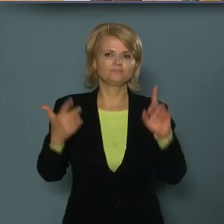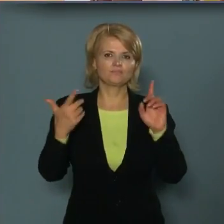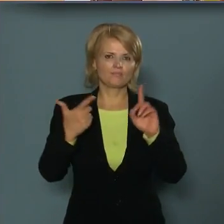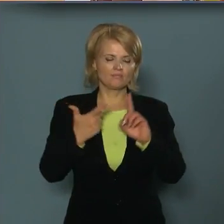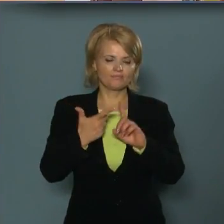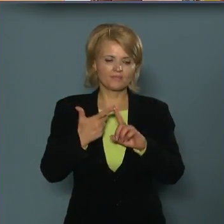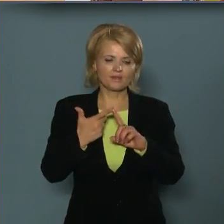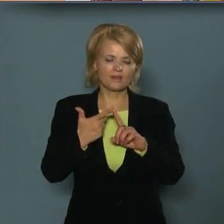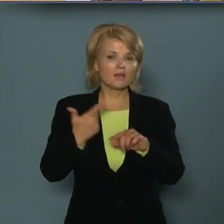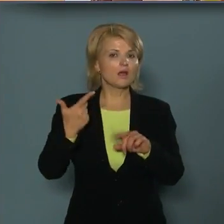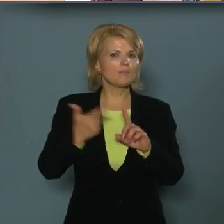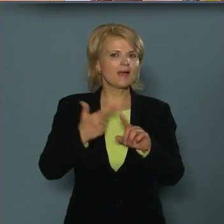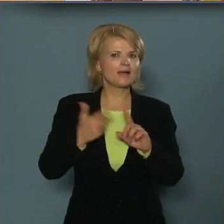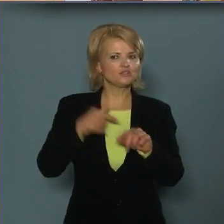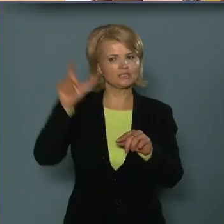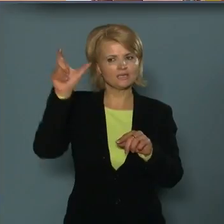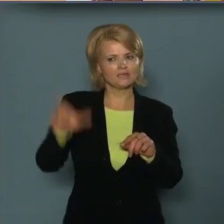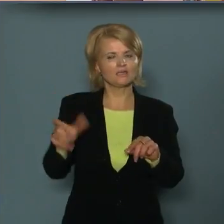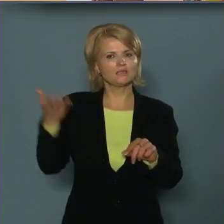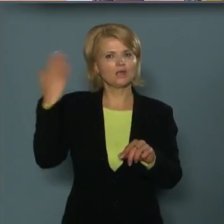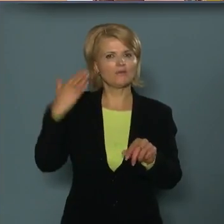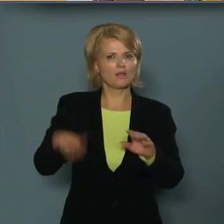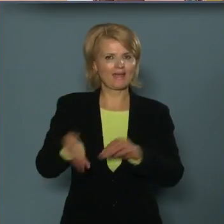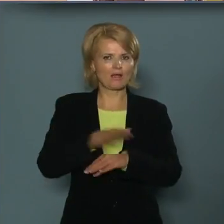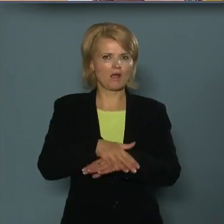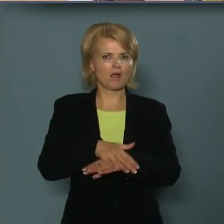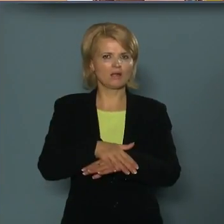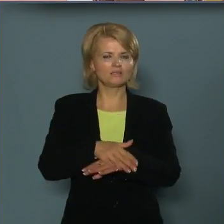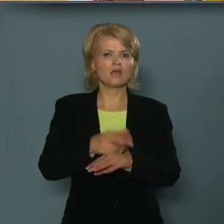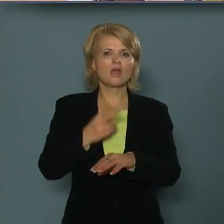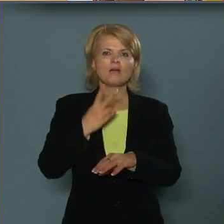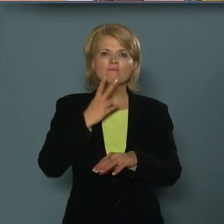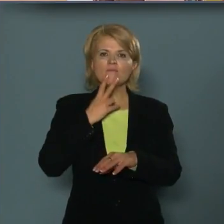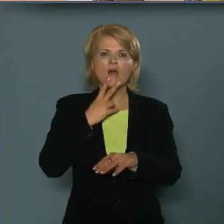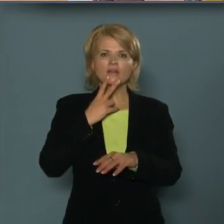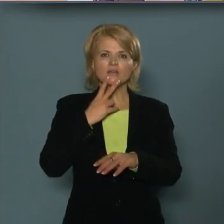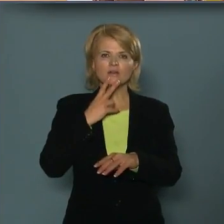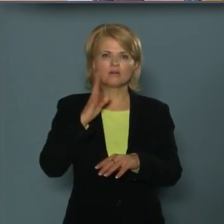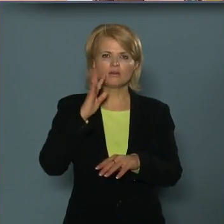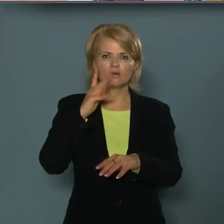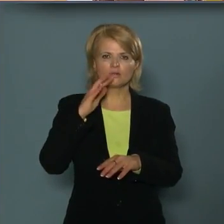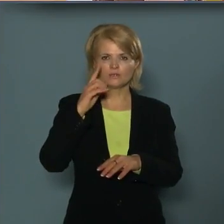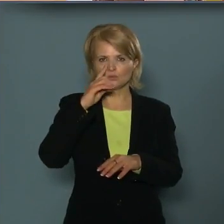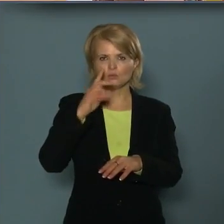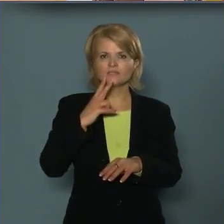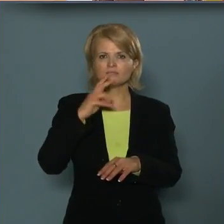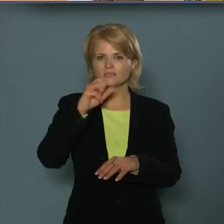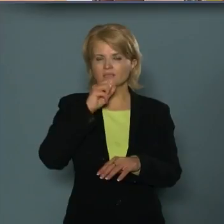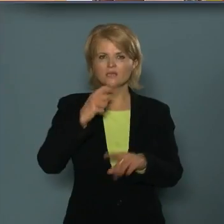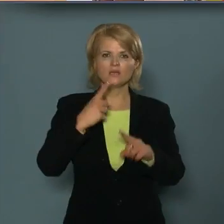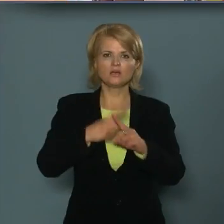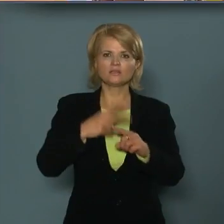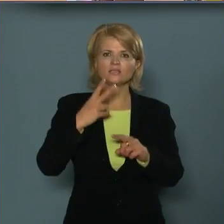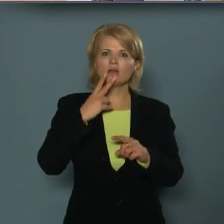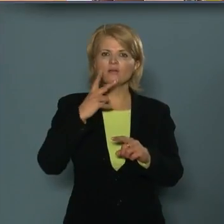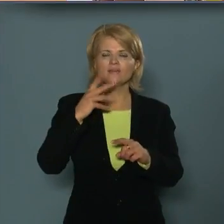másik tavaly halt el, hunyt el, Varnusz Szavér, az idősebb Varnusz Szavér, ő